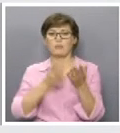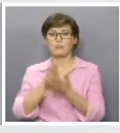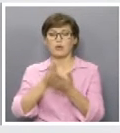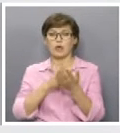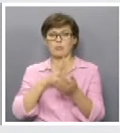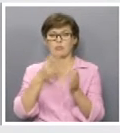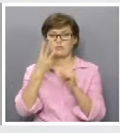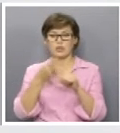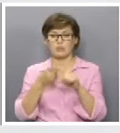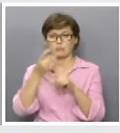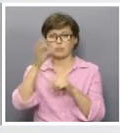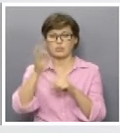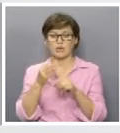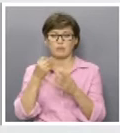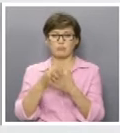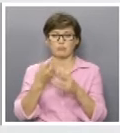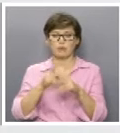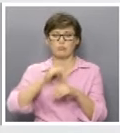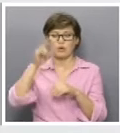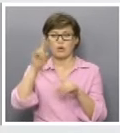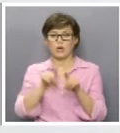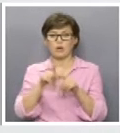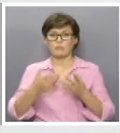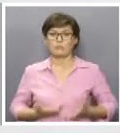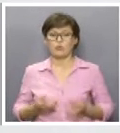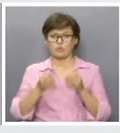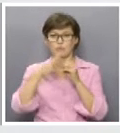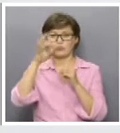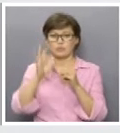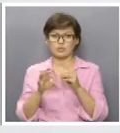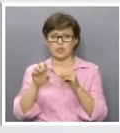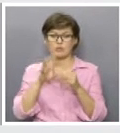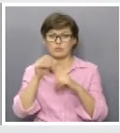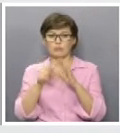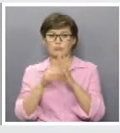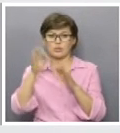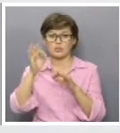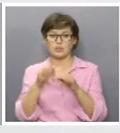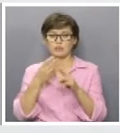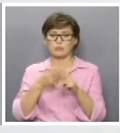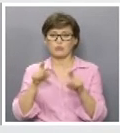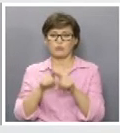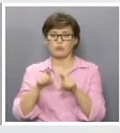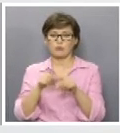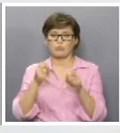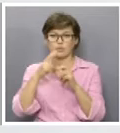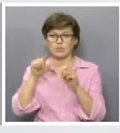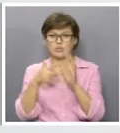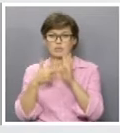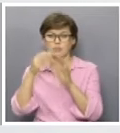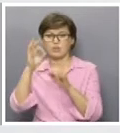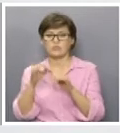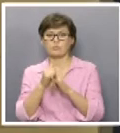құны 3.5%-ға қымбаттады. Әуе көлігі мен жол жүру ақысы 14.16%-ға, темір жол көлігіне